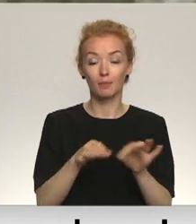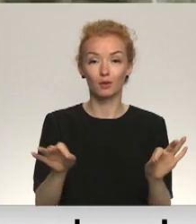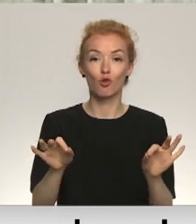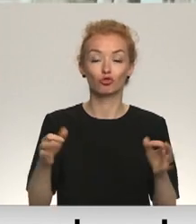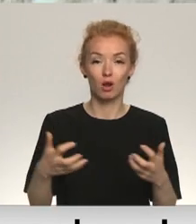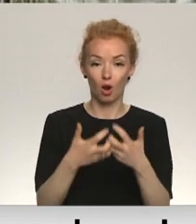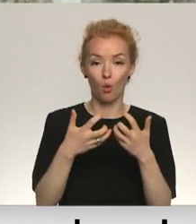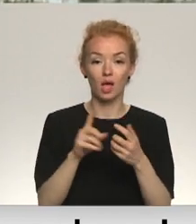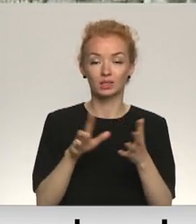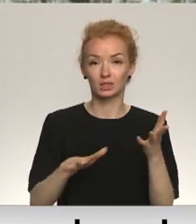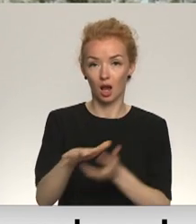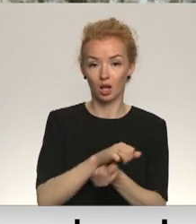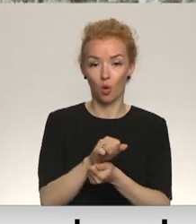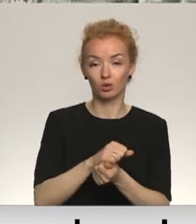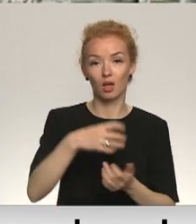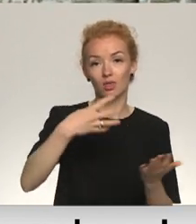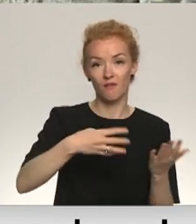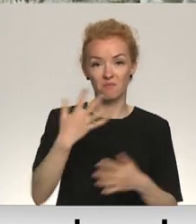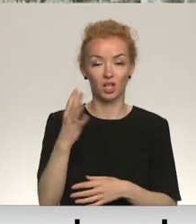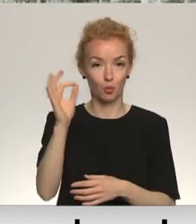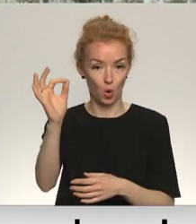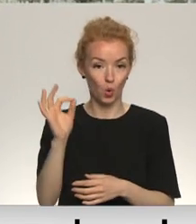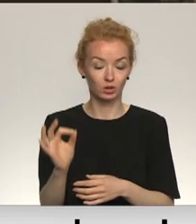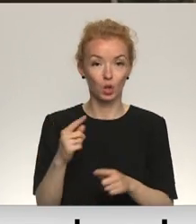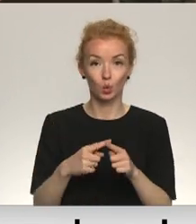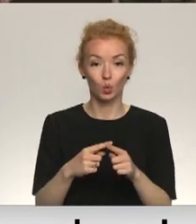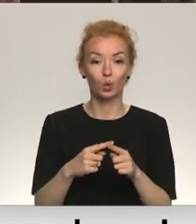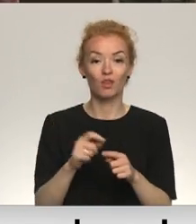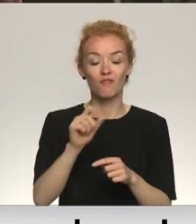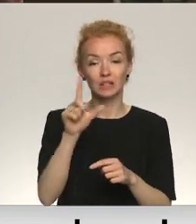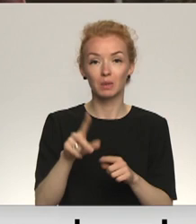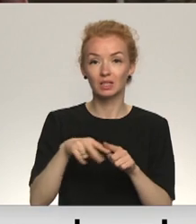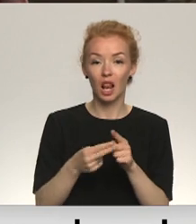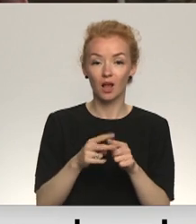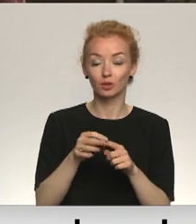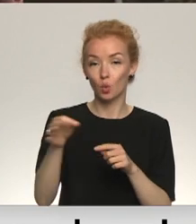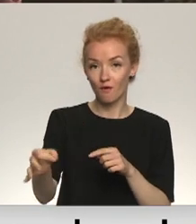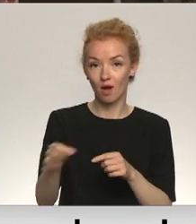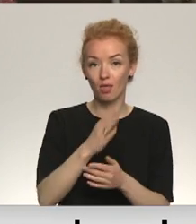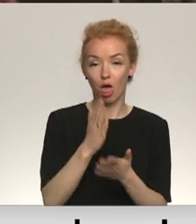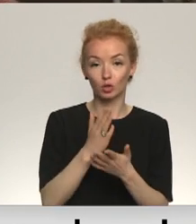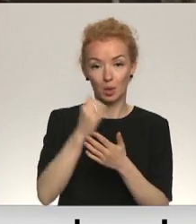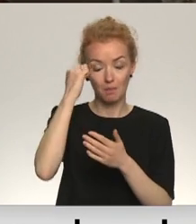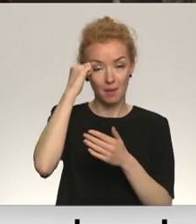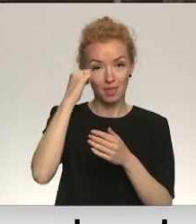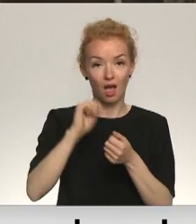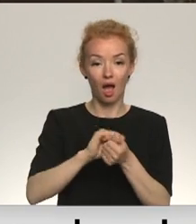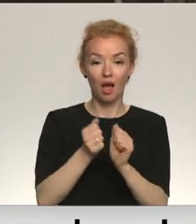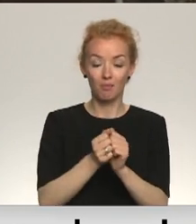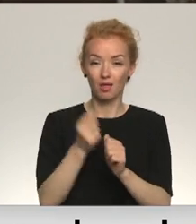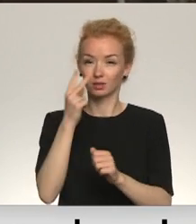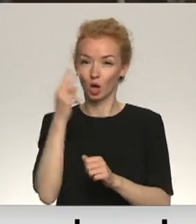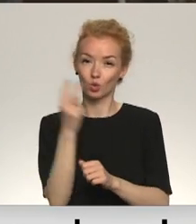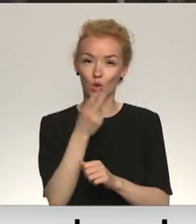kaujās esot sagrauta par 95%. Viņaprāt, vismaz Jelgavas novadā esošie piemiņas akmeņi, pat skatoties no